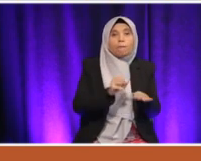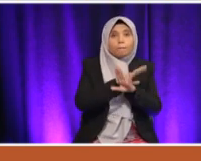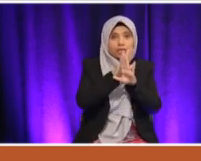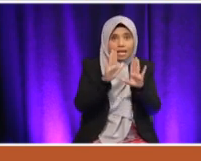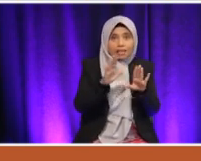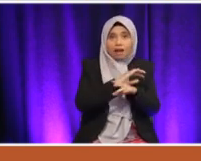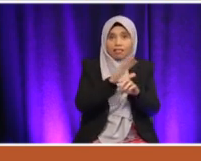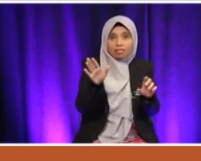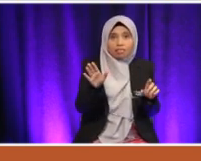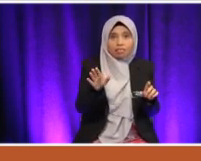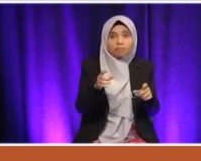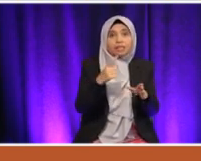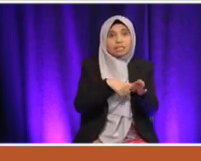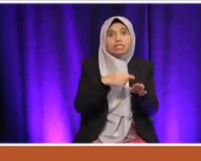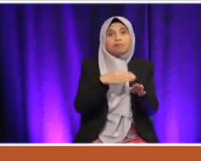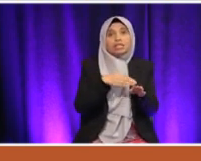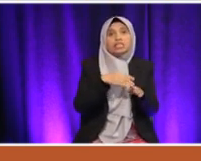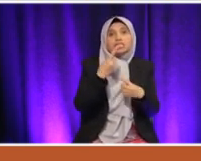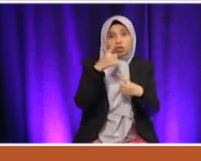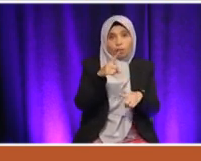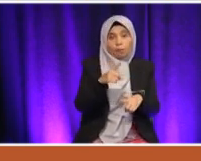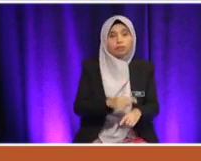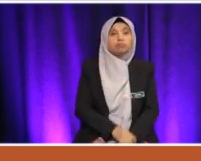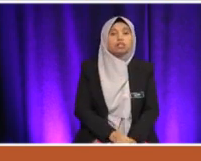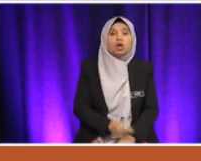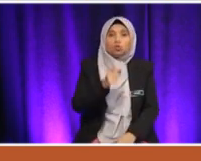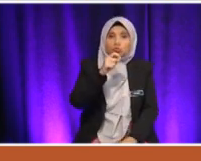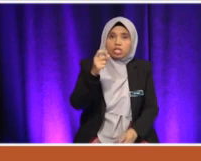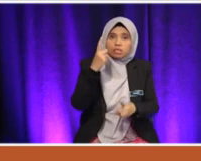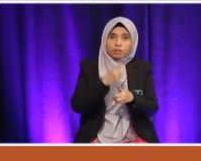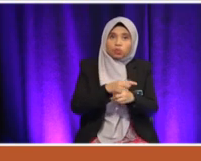pada jawaban sudah ada uang jawaban